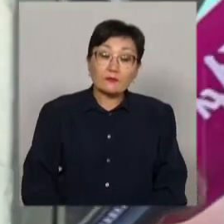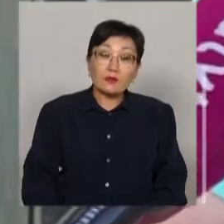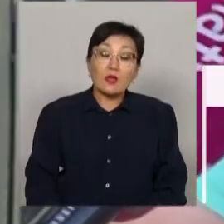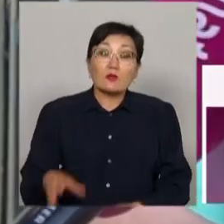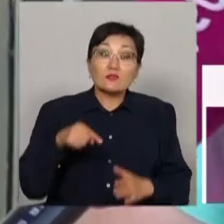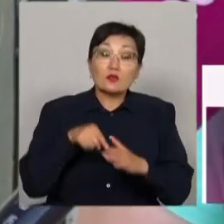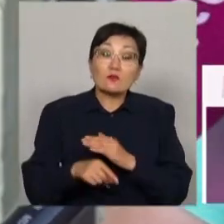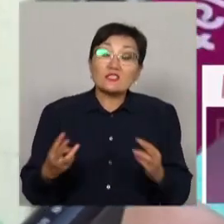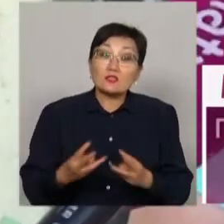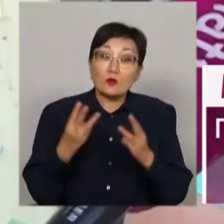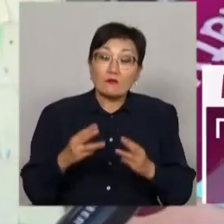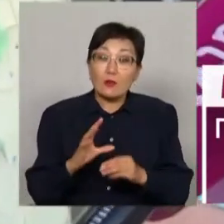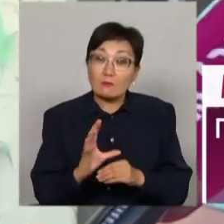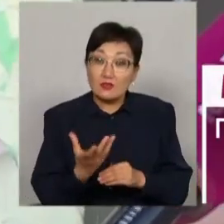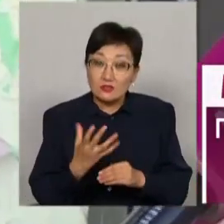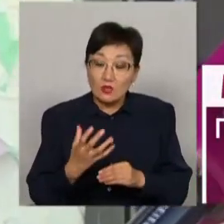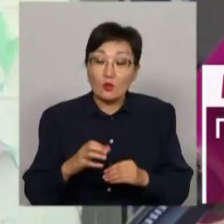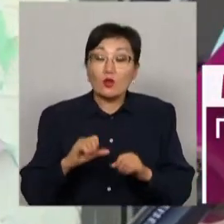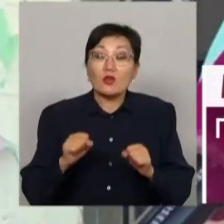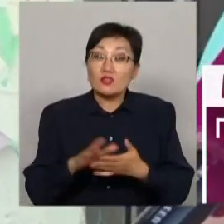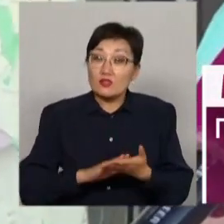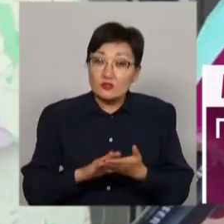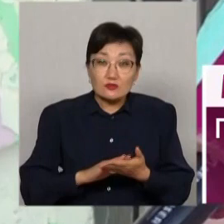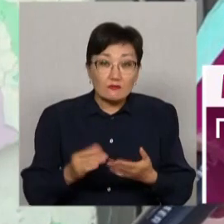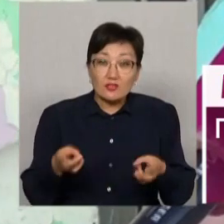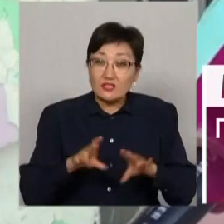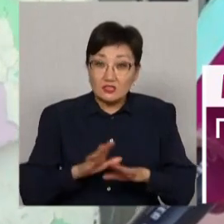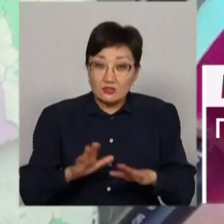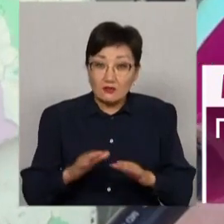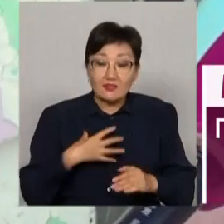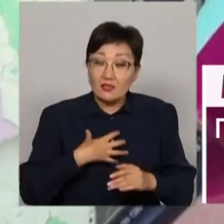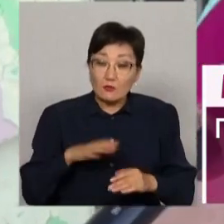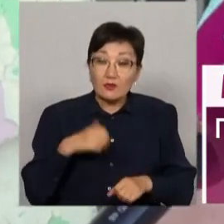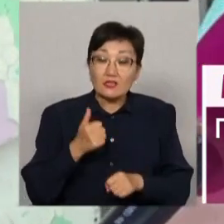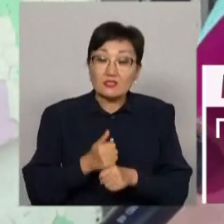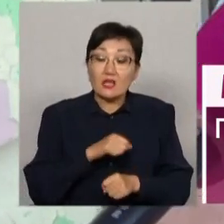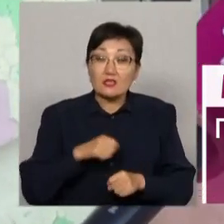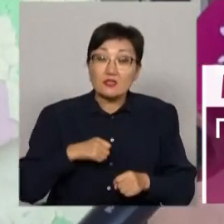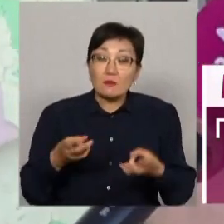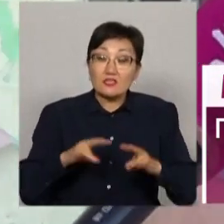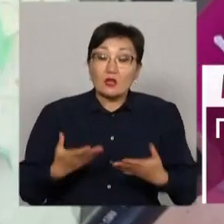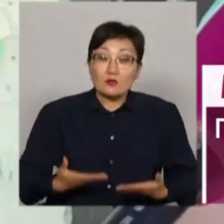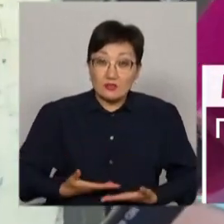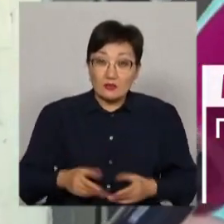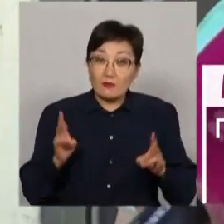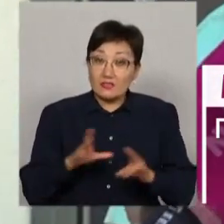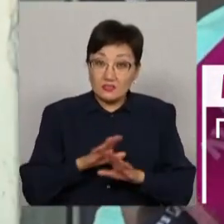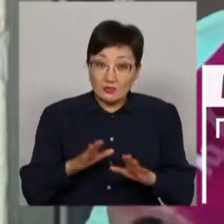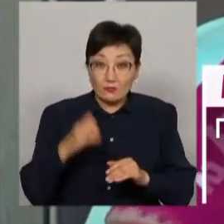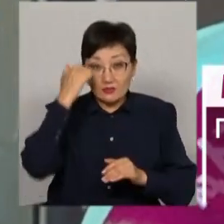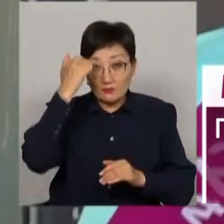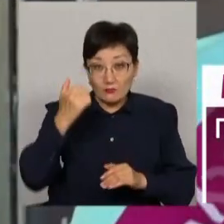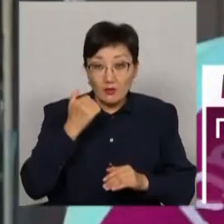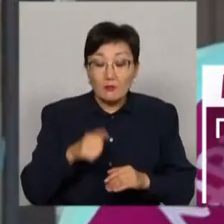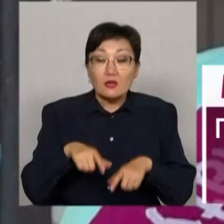Все внутри сгорело. Микроволновки и духовки, ничего не уцелело. Но это не важно. Главное, сами остались живы и не пострадали. Спасибо